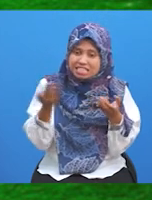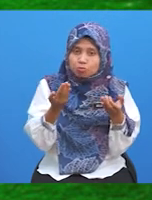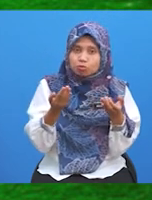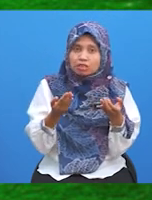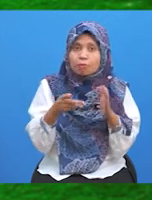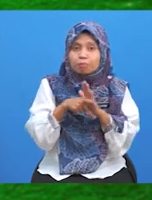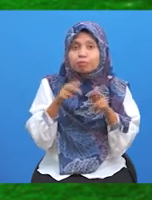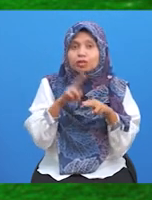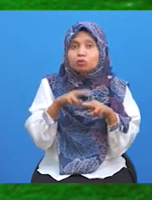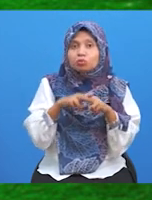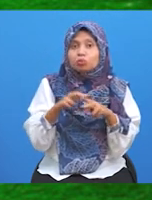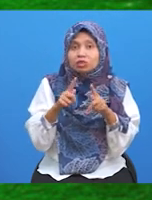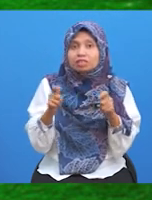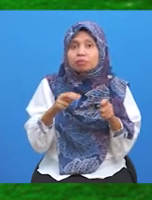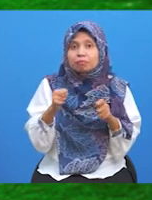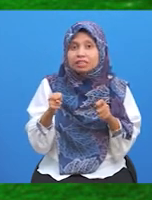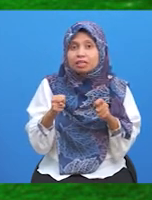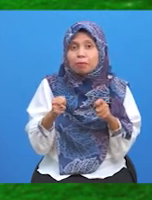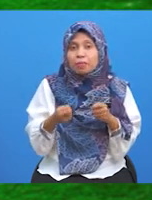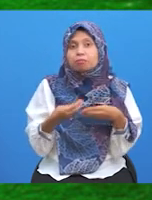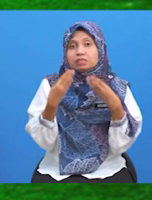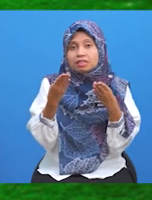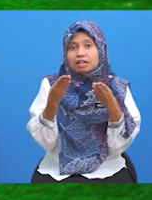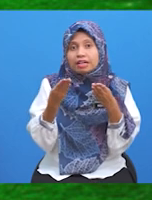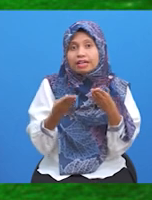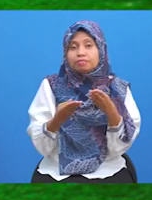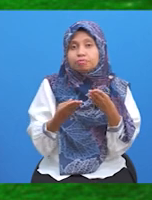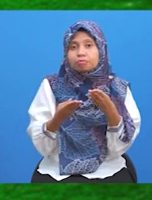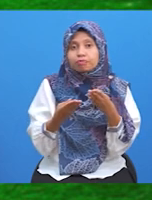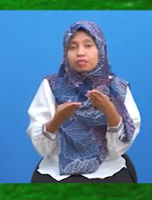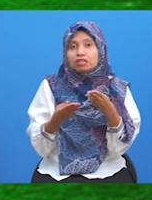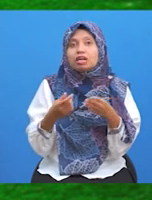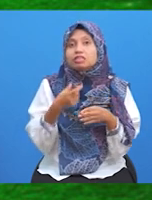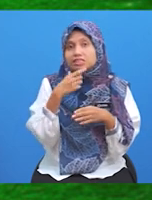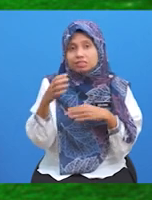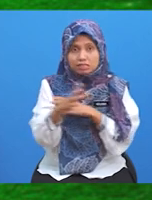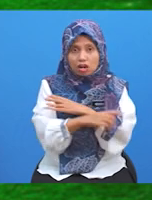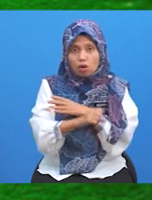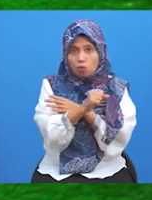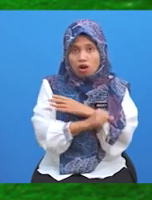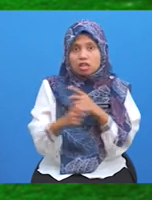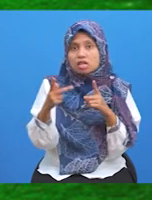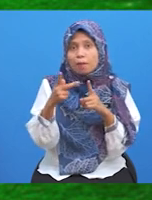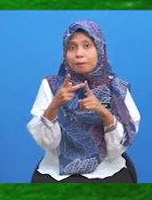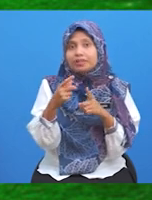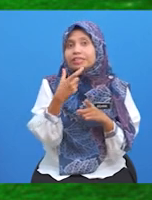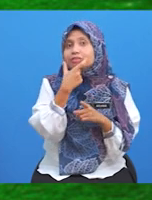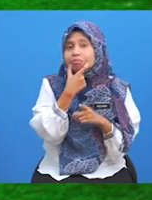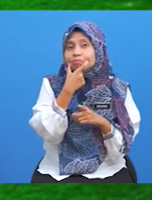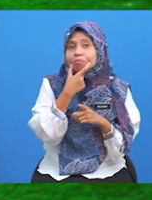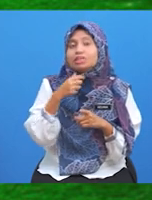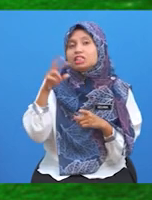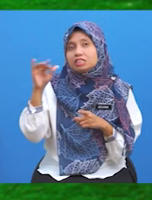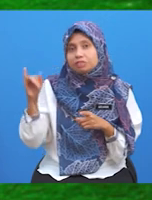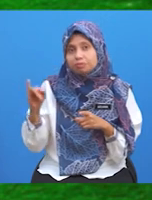penduduk tempatan tentang penyerahan Sarawak kepada British. Gerard T. McBrien juga telah melawat Ong Tiang